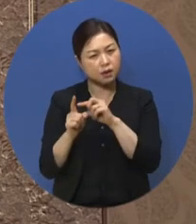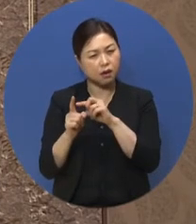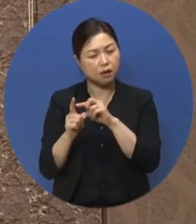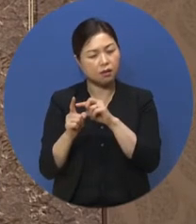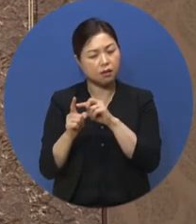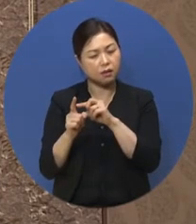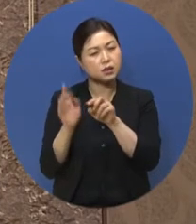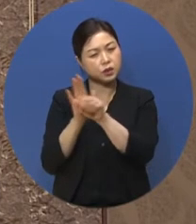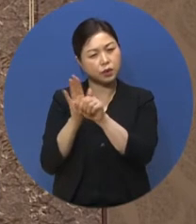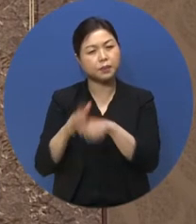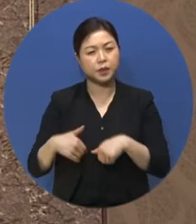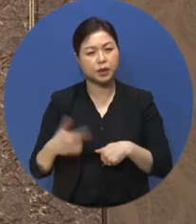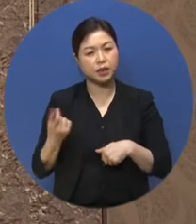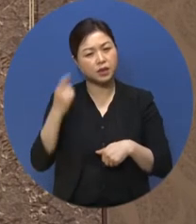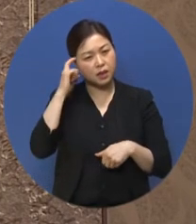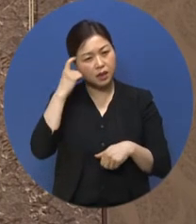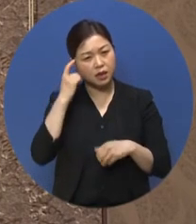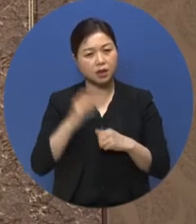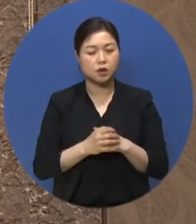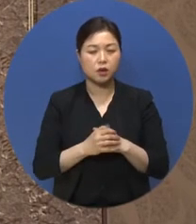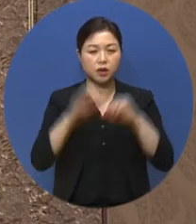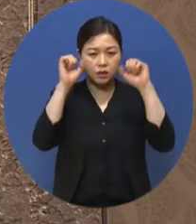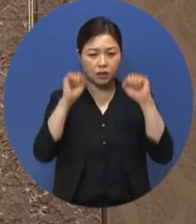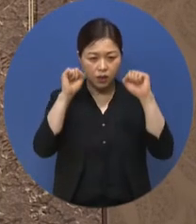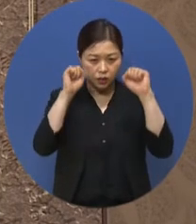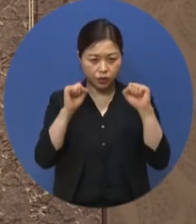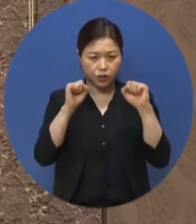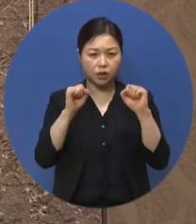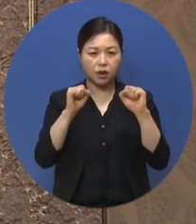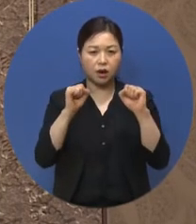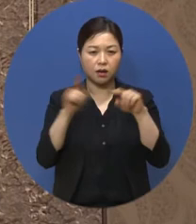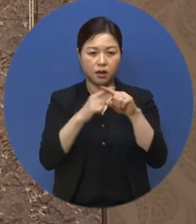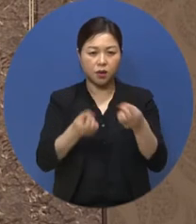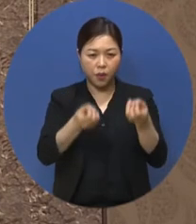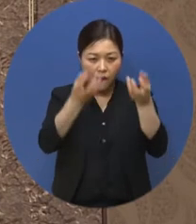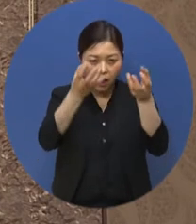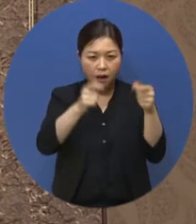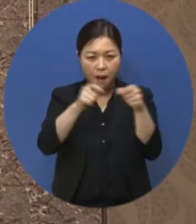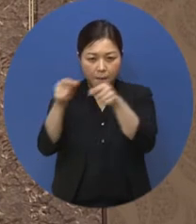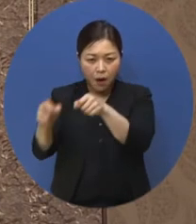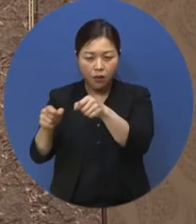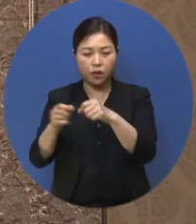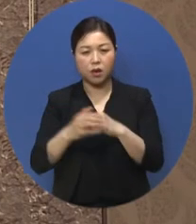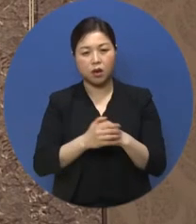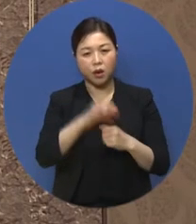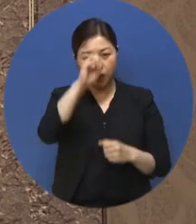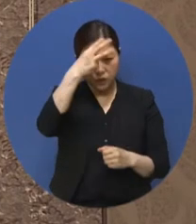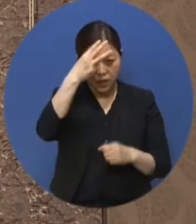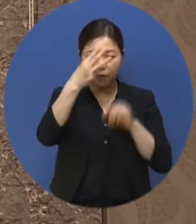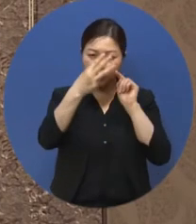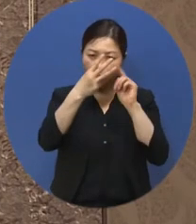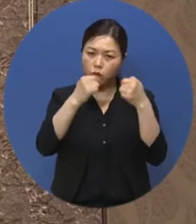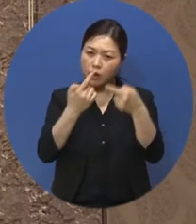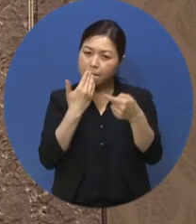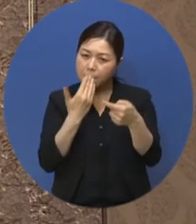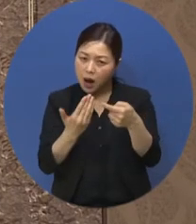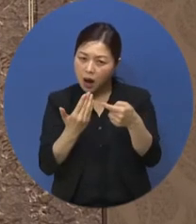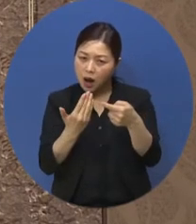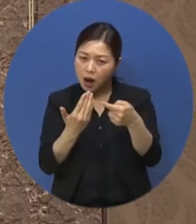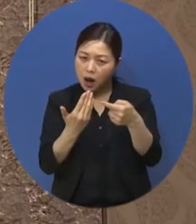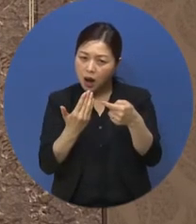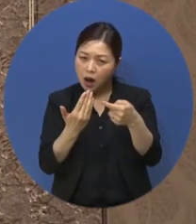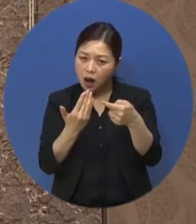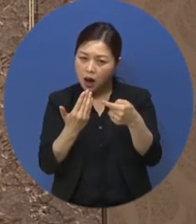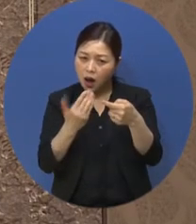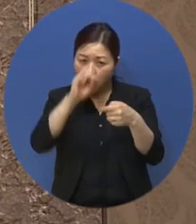그 체전 같은 거, 네. 이제 그런 게 연기가 되면 그 고3들도 거기에 참여를 할 수 있는데